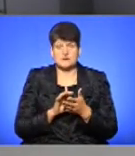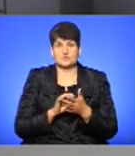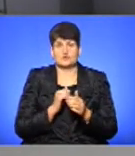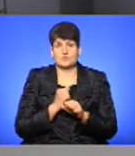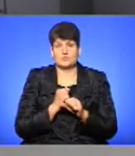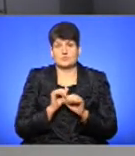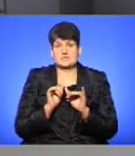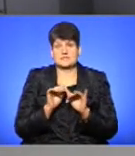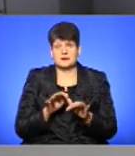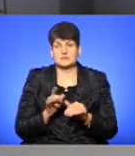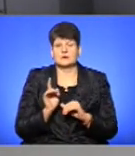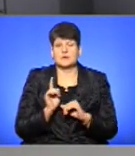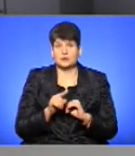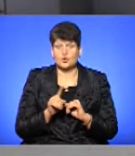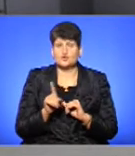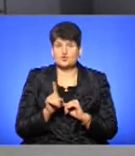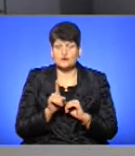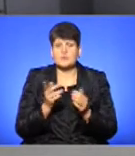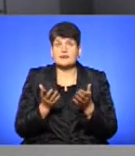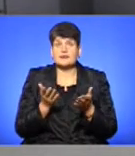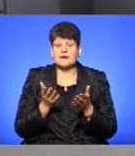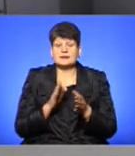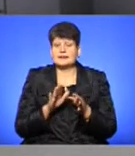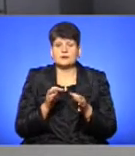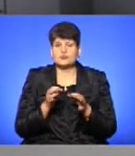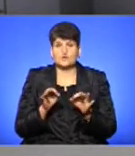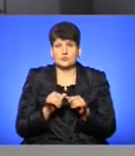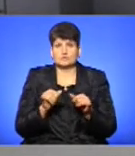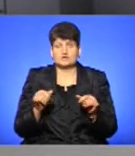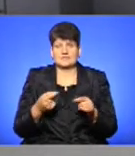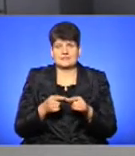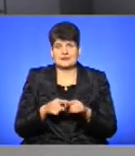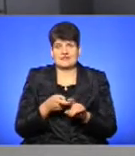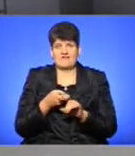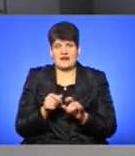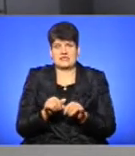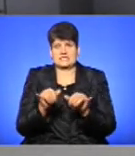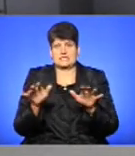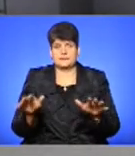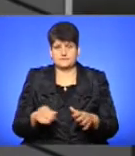з метою того, щоб якимось чином не допустити поширення цієї інфекції.